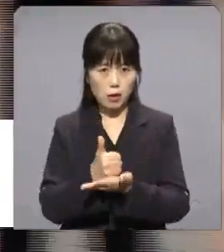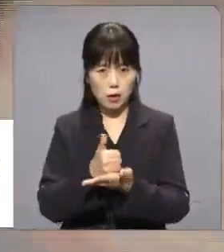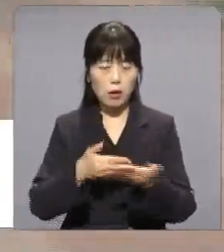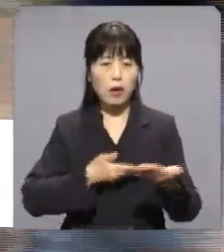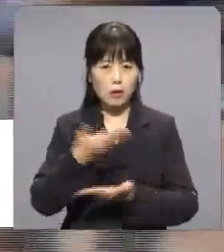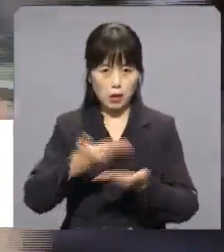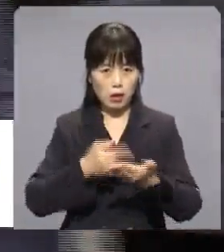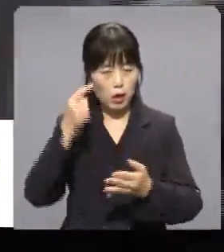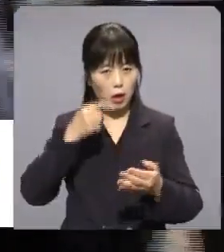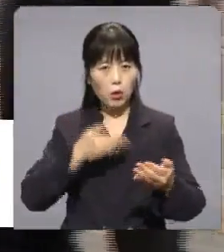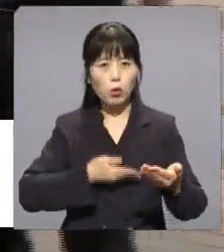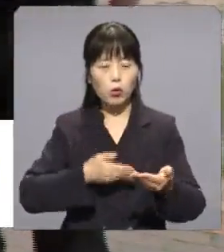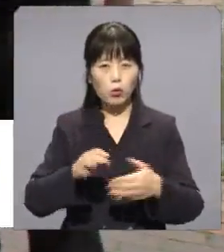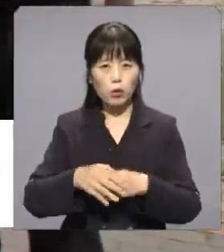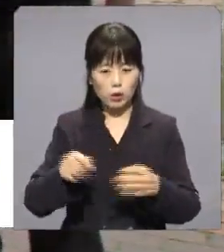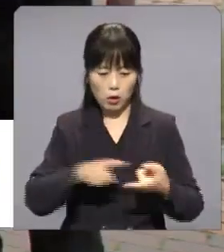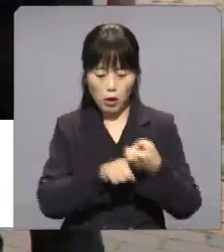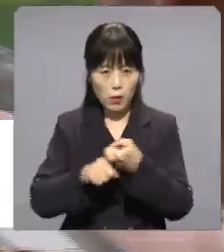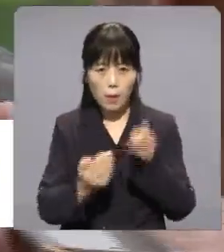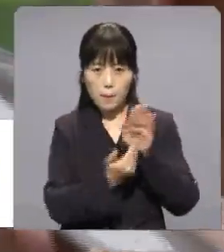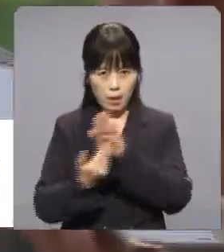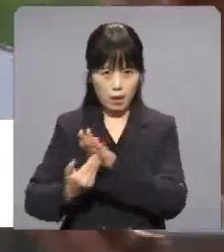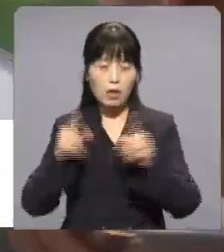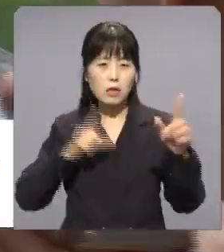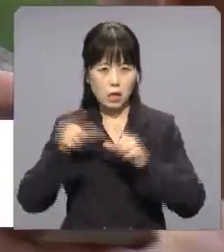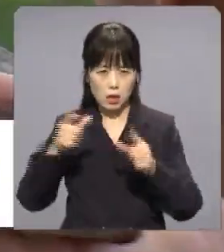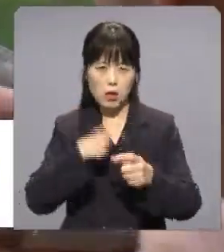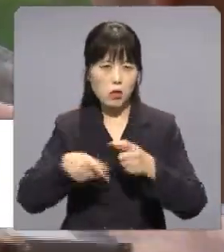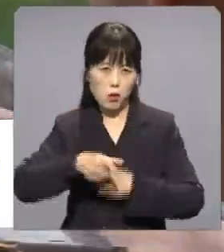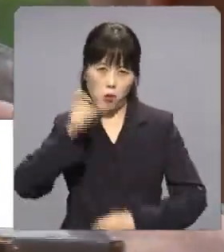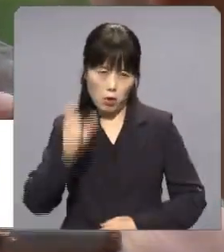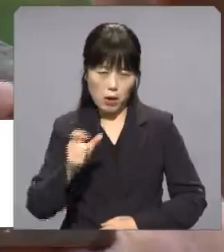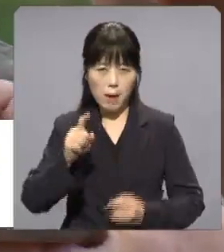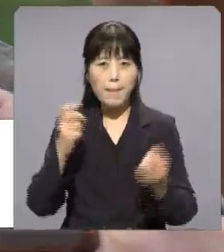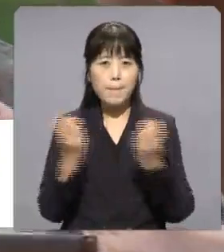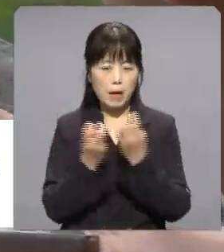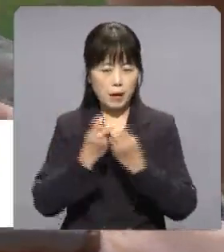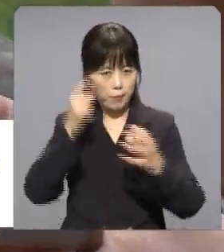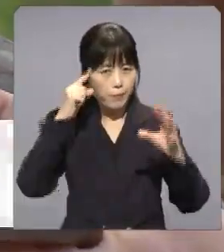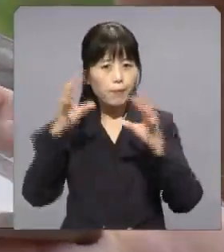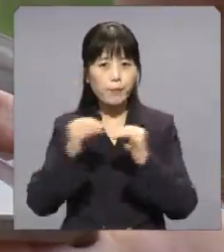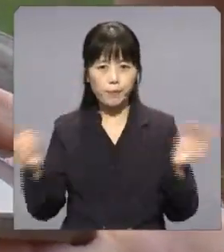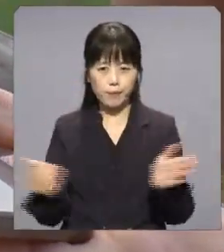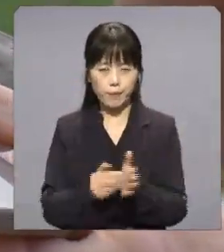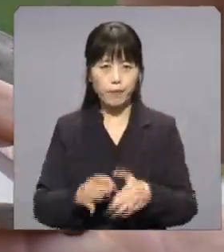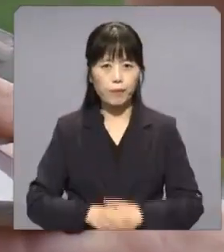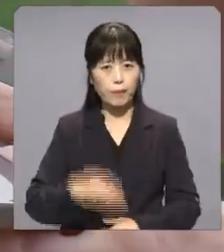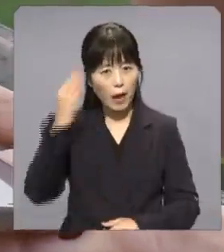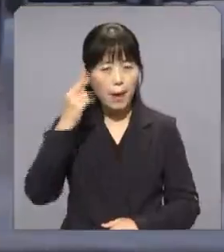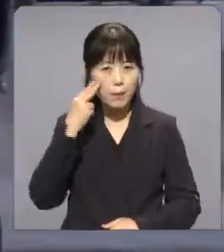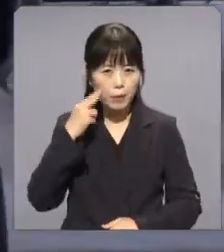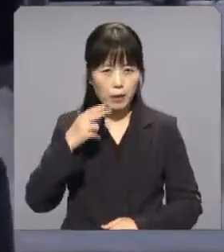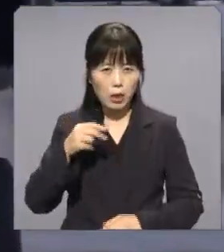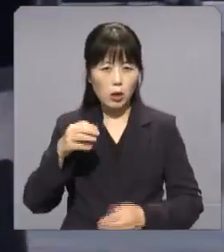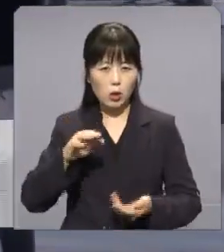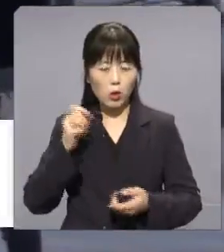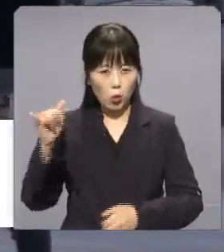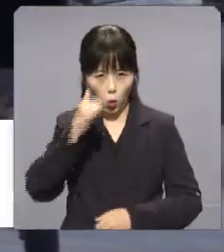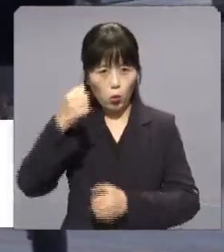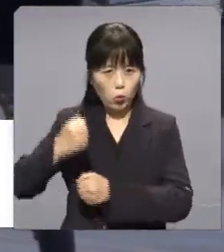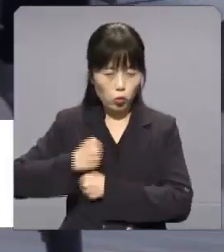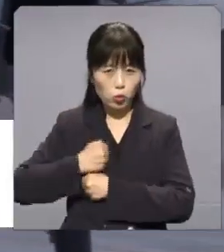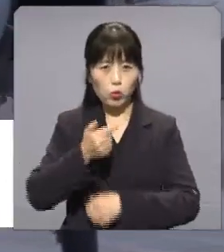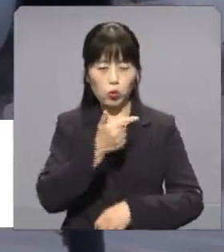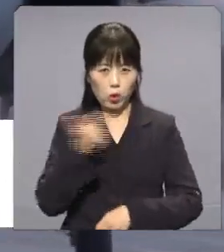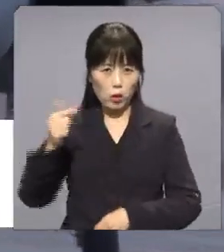상황을 공유하며 연합 방위태세를 더욱 굳건히 하는 방안에 공감했습니다. 한미 공군도 대규모